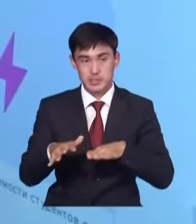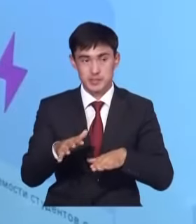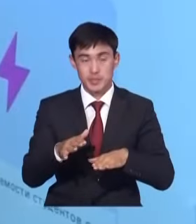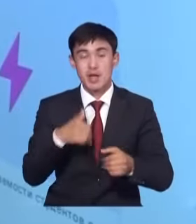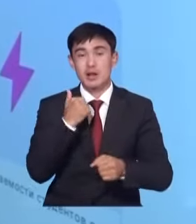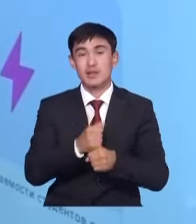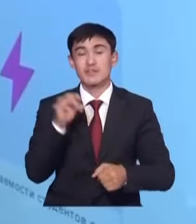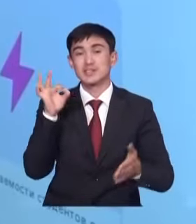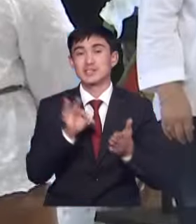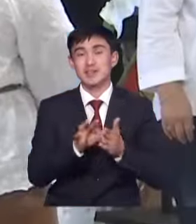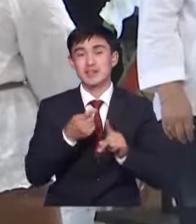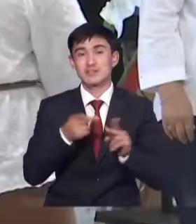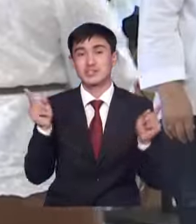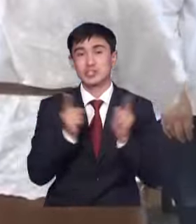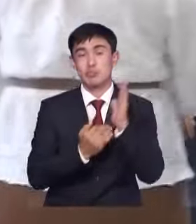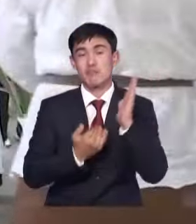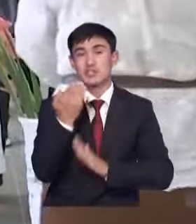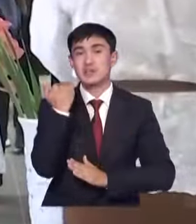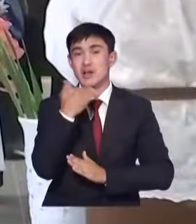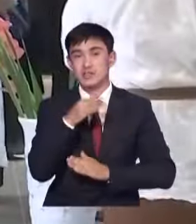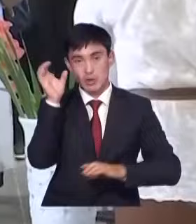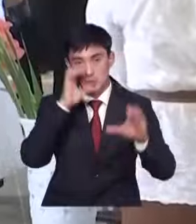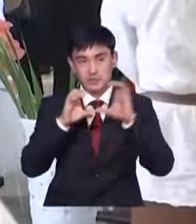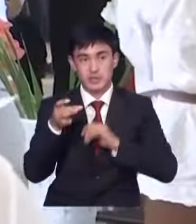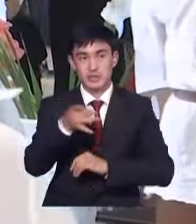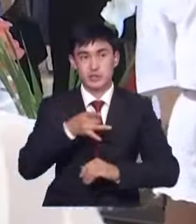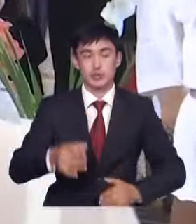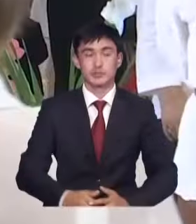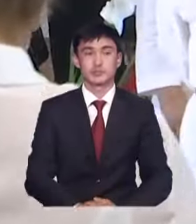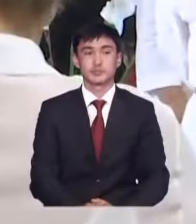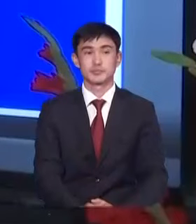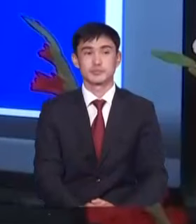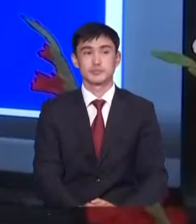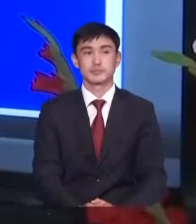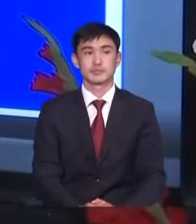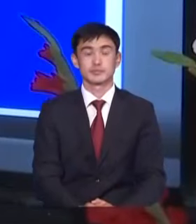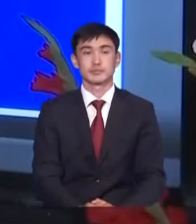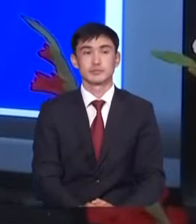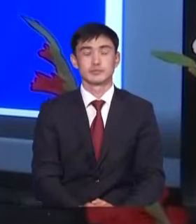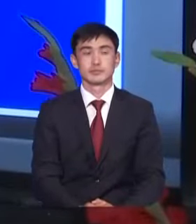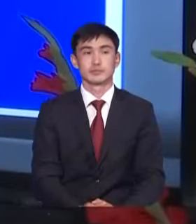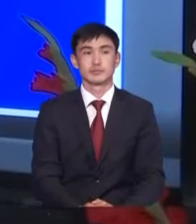Ведь главная цель данной встречи – повышение качества образования в регионе.